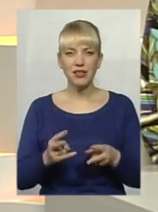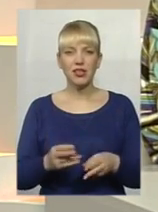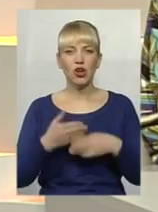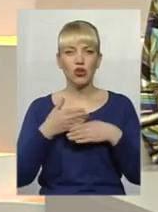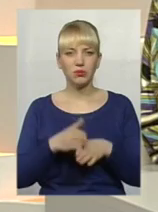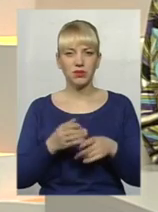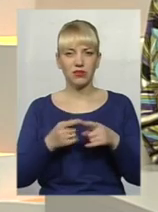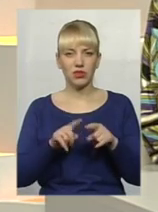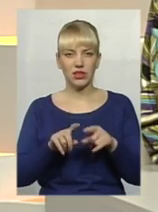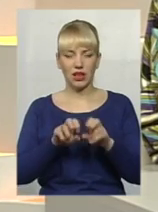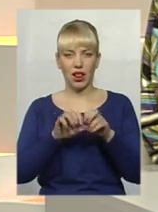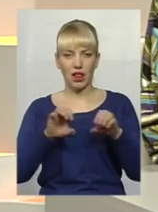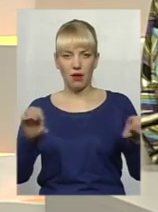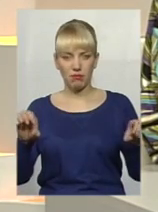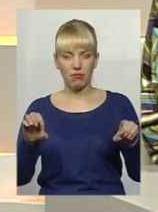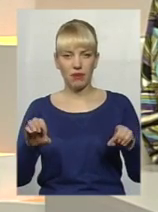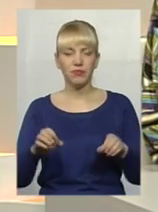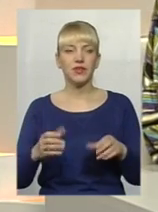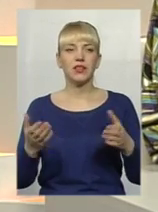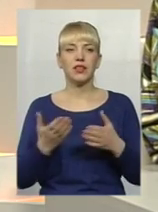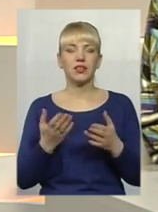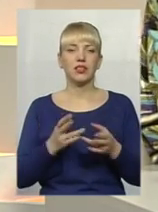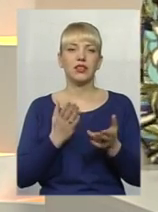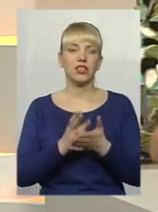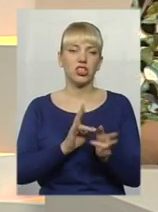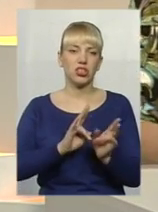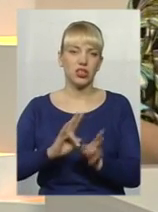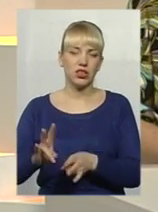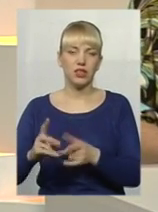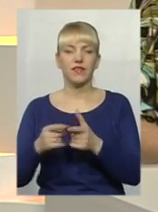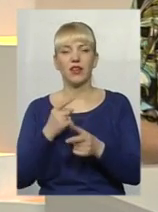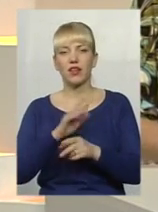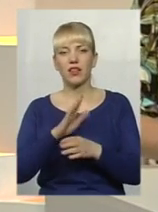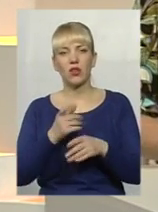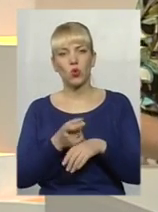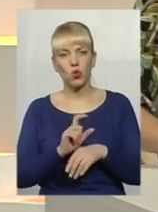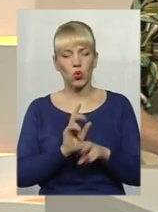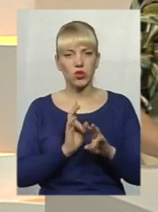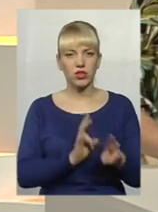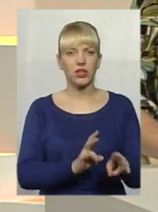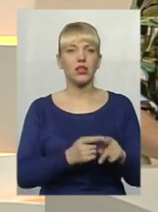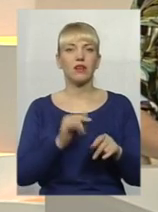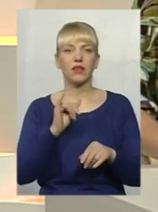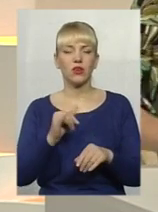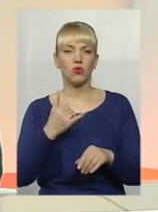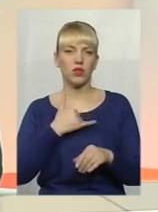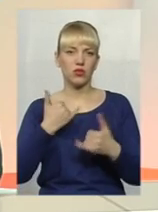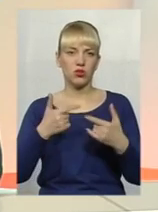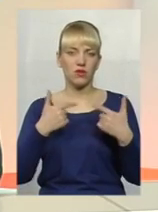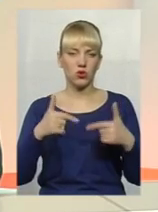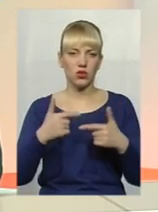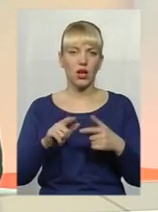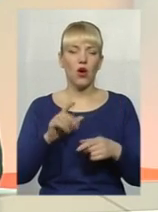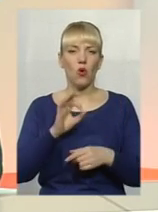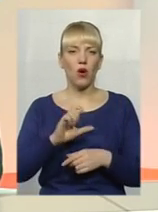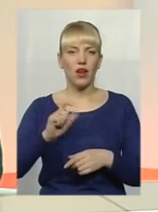ота люмінесцентна лампа, які шкідливі, а які не дуже. Отже, знайомтеся. Сьогодні у нас у студії Ольга Єфремова, доцент